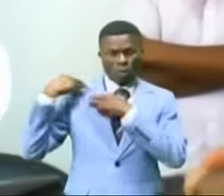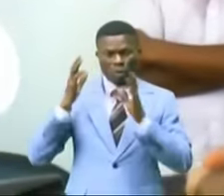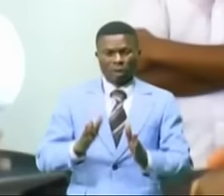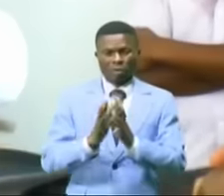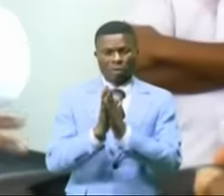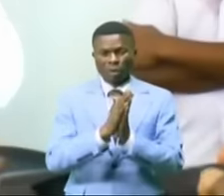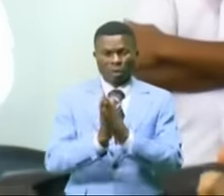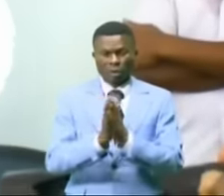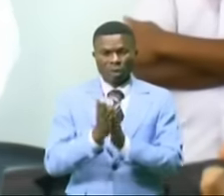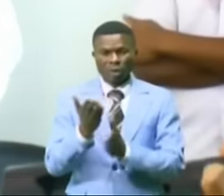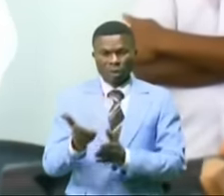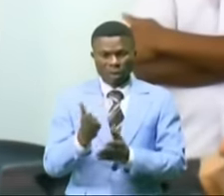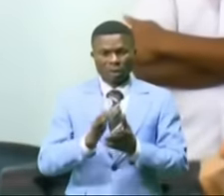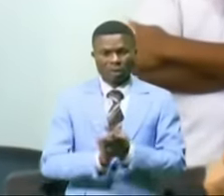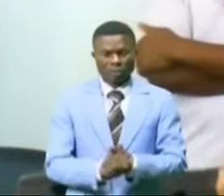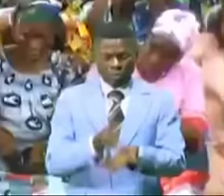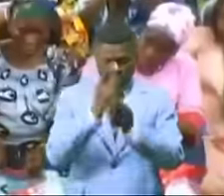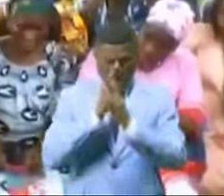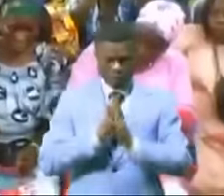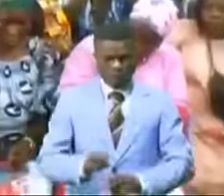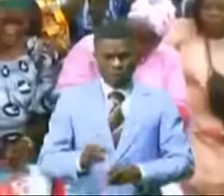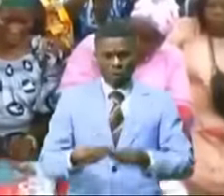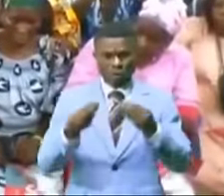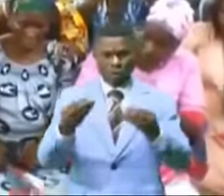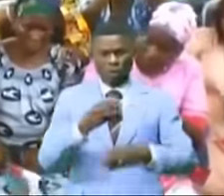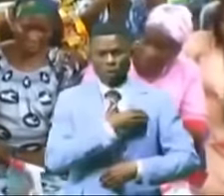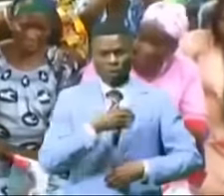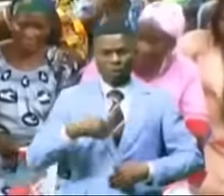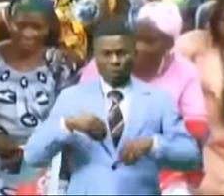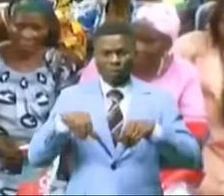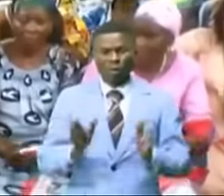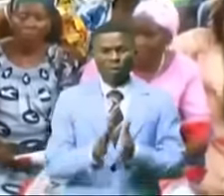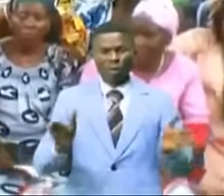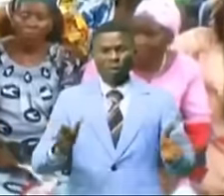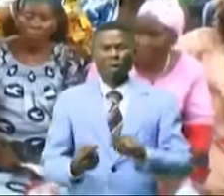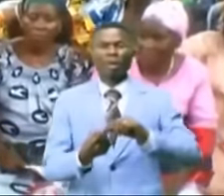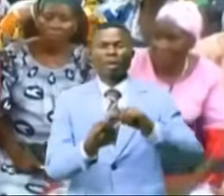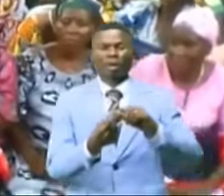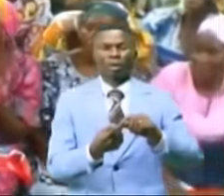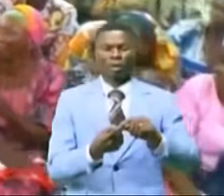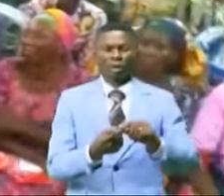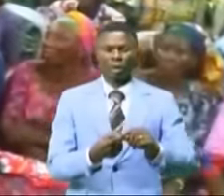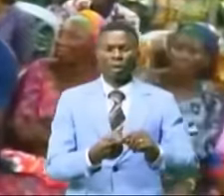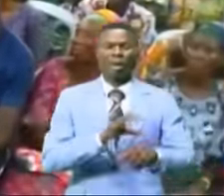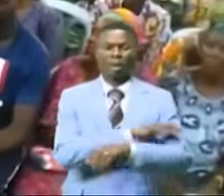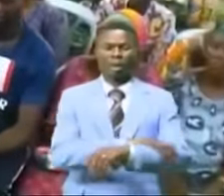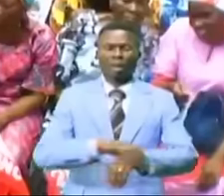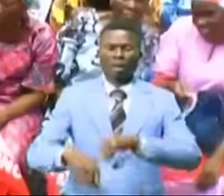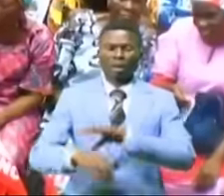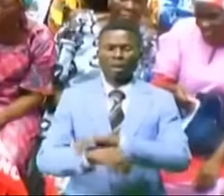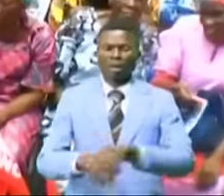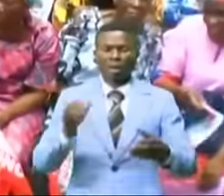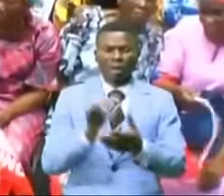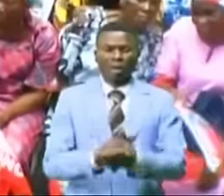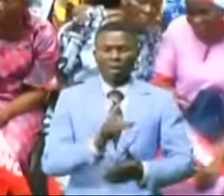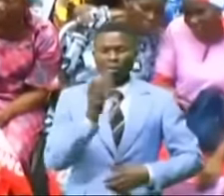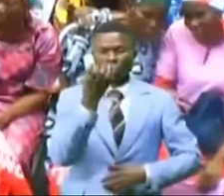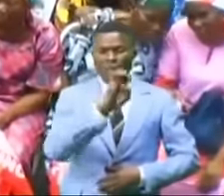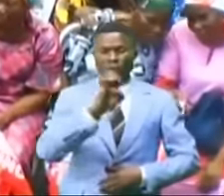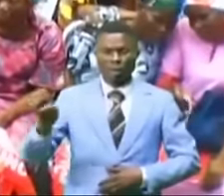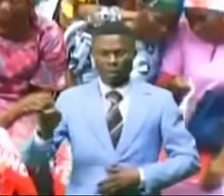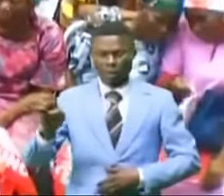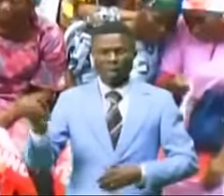Lwakaningi Nikingi, d'honorer la femme congolaise en général et en particulier de compatir avec les femmes de l'Est, victimes